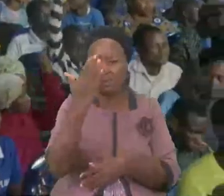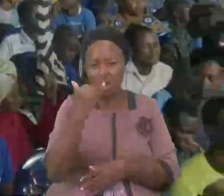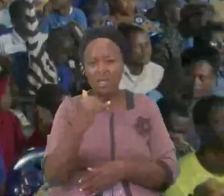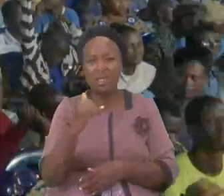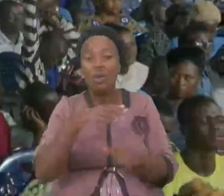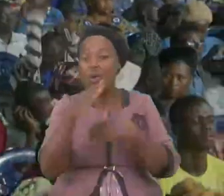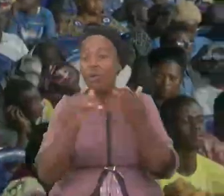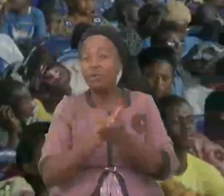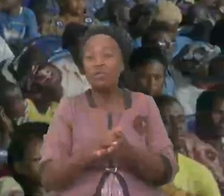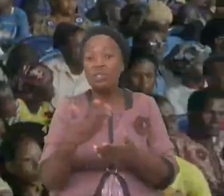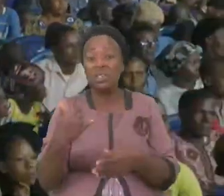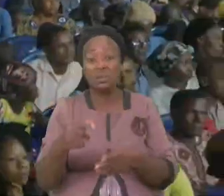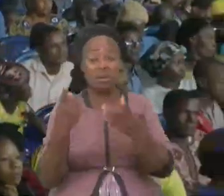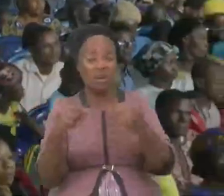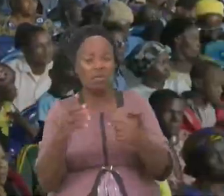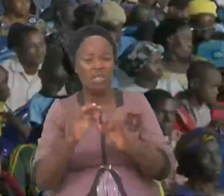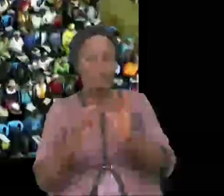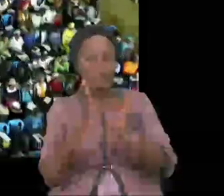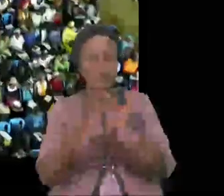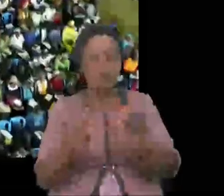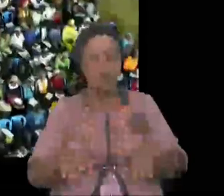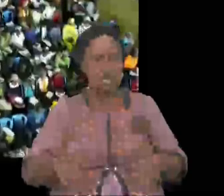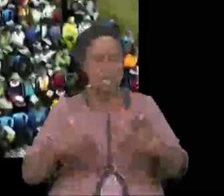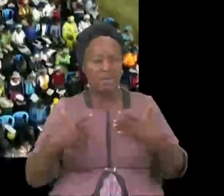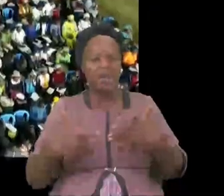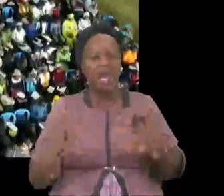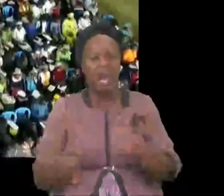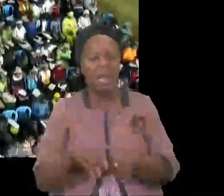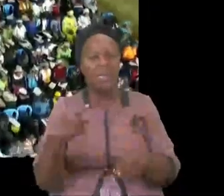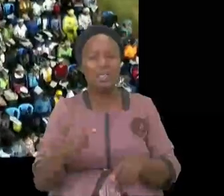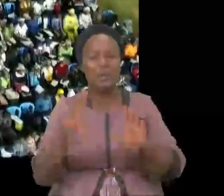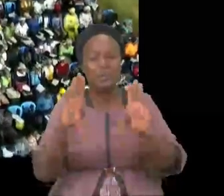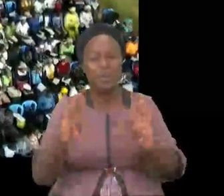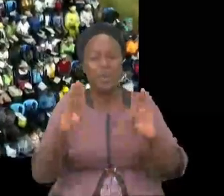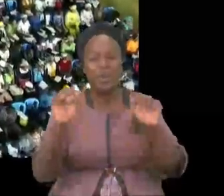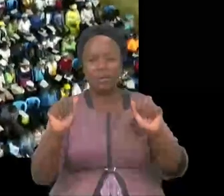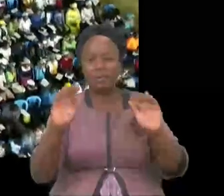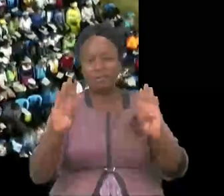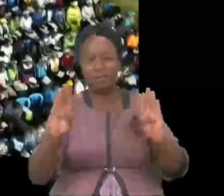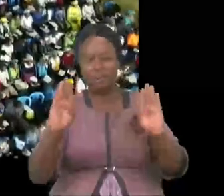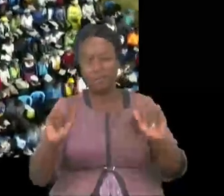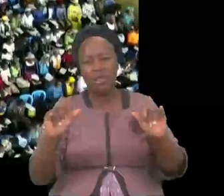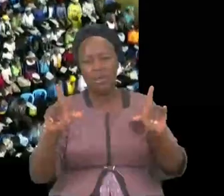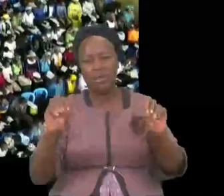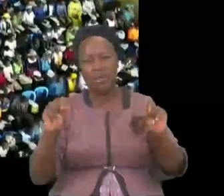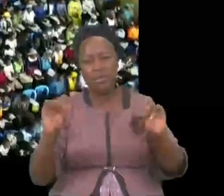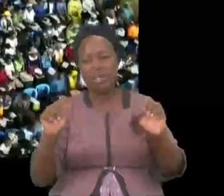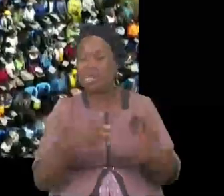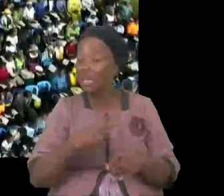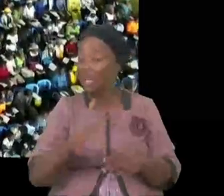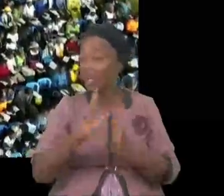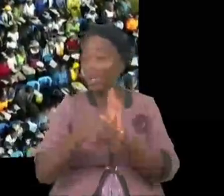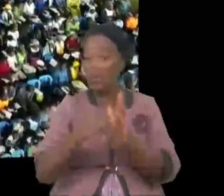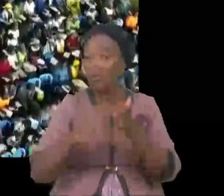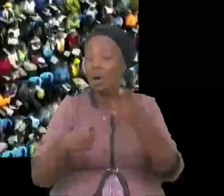vient. Voilà pourquoi, si quelqu'un vit comme les Babyloniens, finalement, il finira